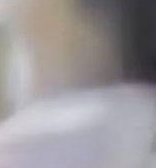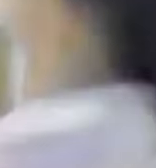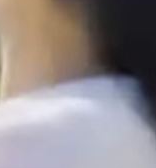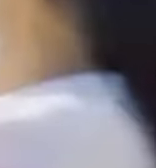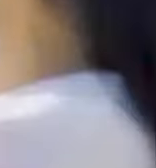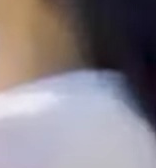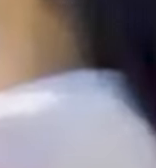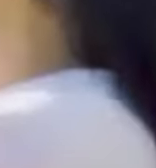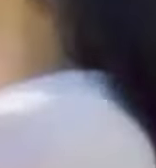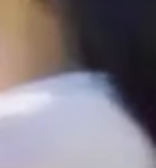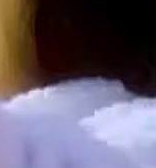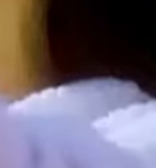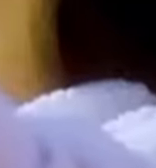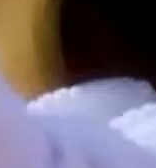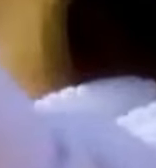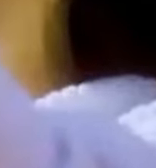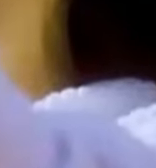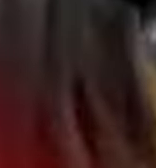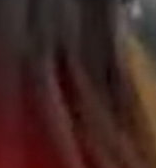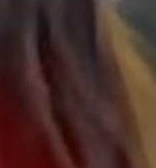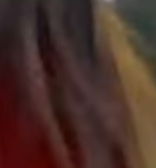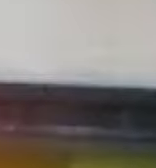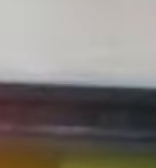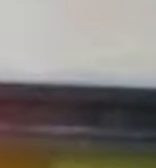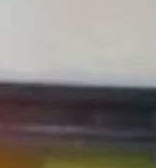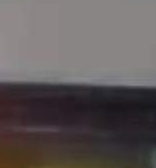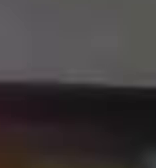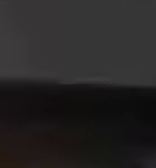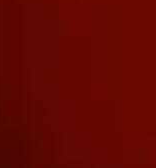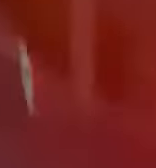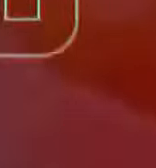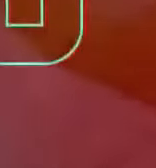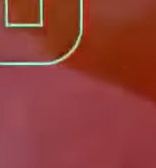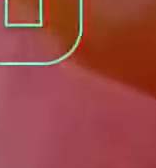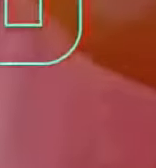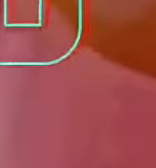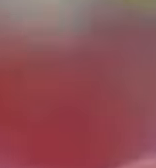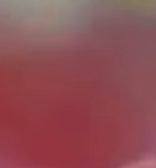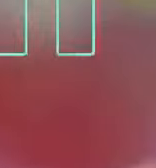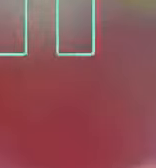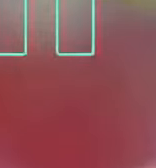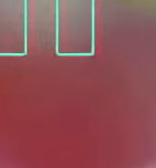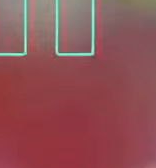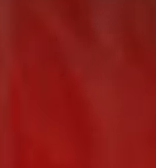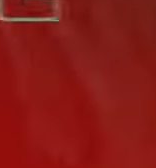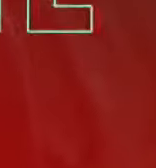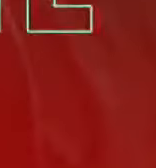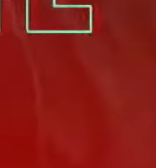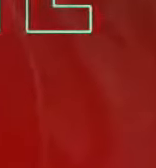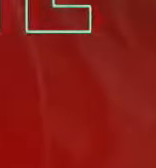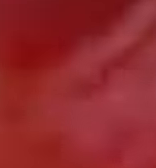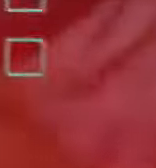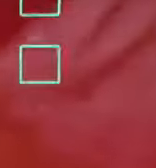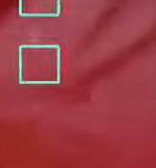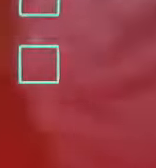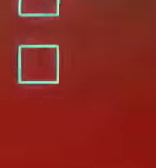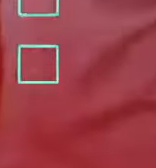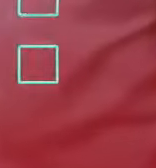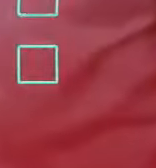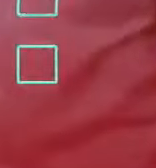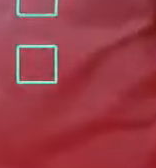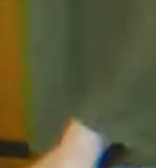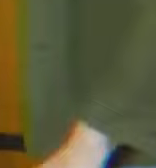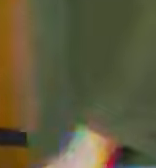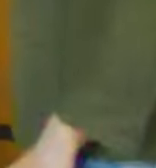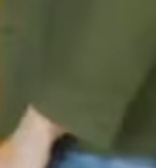Bakit sa'yo walang glasses? But I like it. I want to introduce you to someone. Si Michael, my long lost